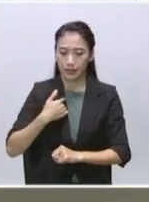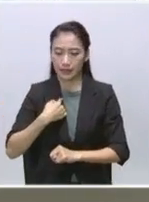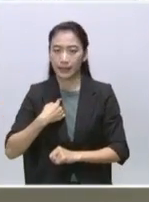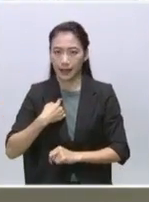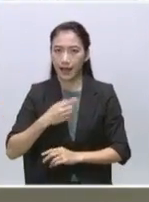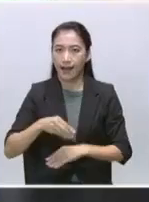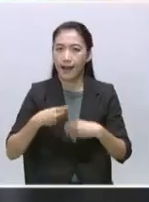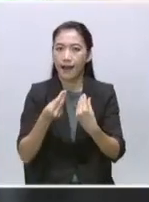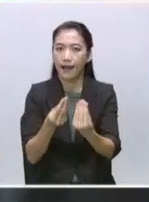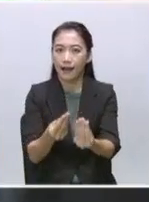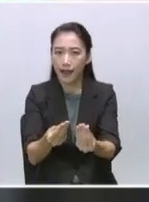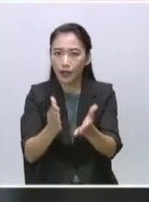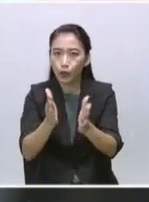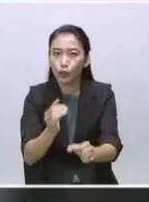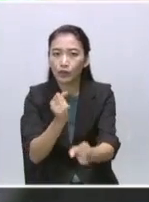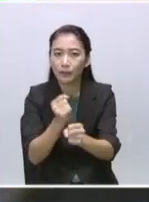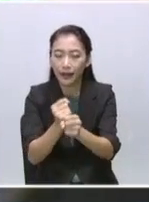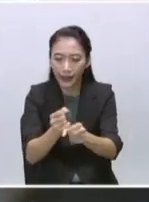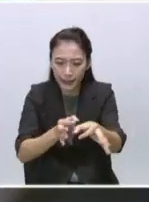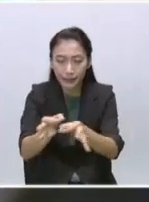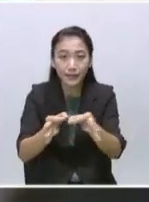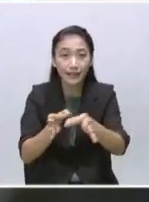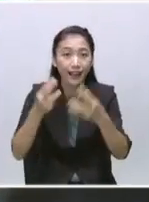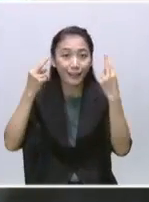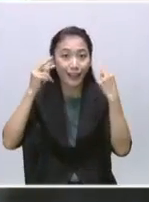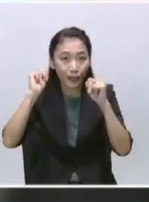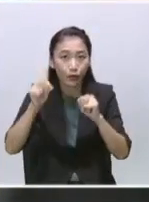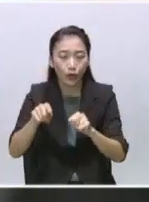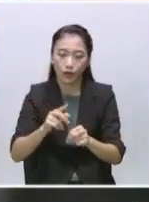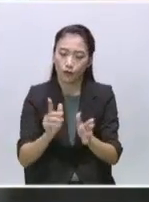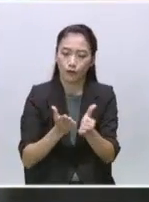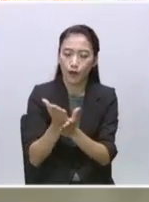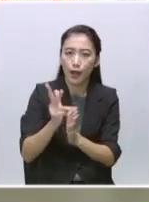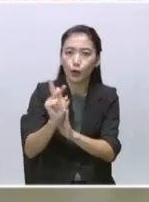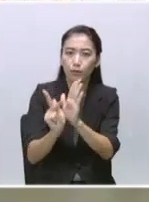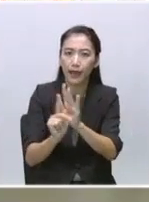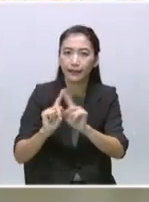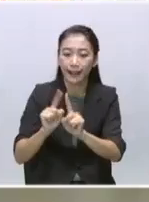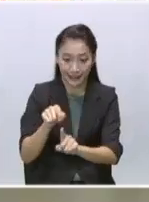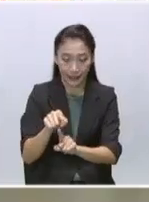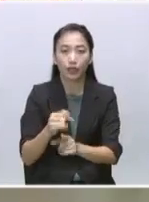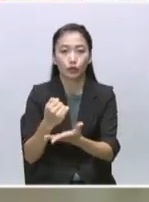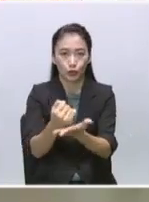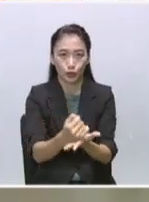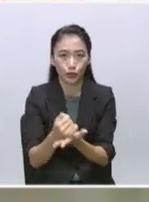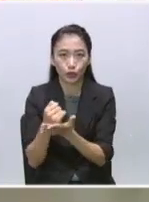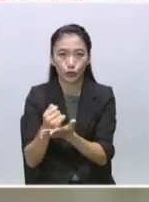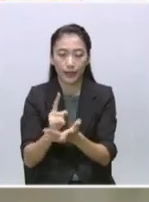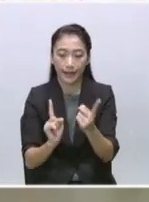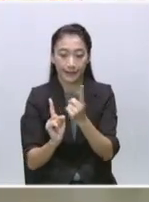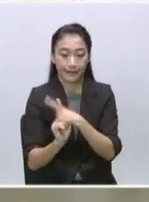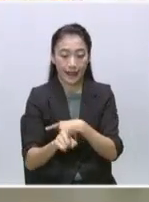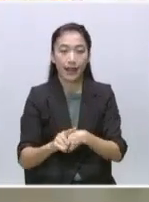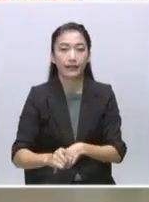ตรีวีระโรจนวาทที่ปรึกษานายกรัฐมนตรีในฐานะทีมกฎหมายมารับฟังการวินิจฉัยของศาลรัฐธรรมนูญแ